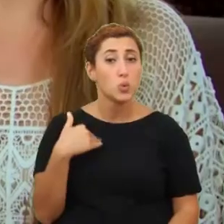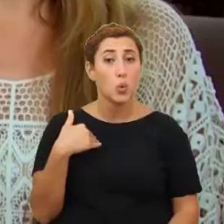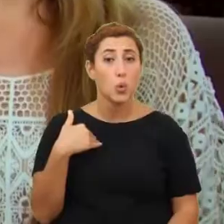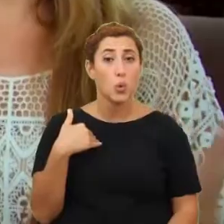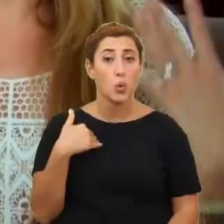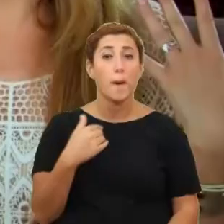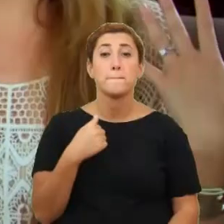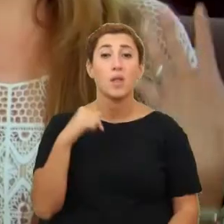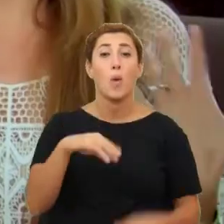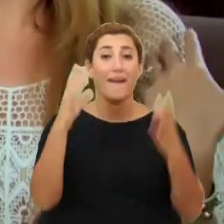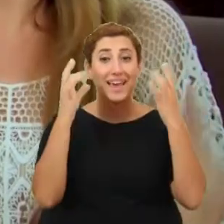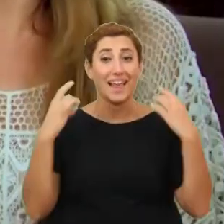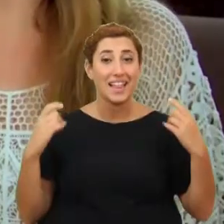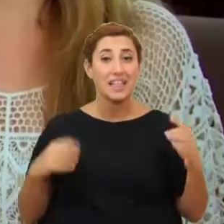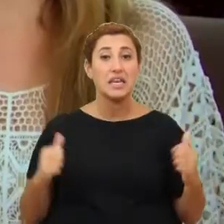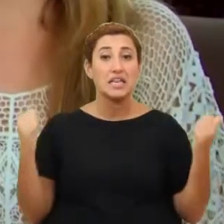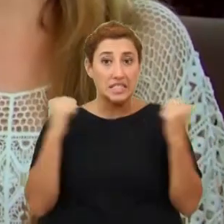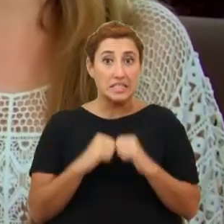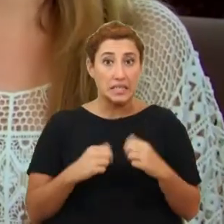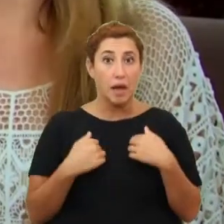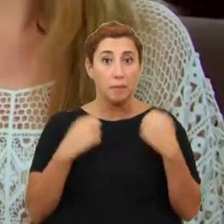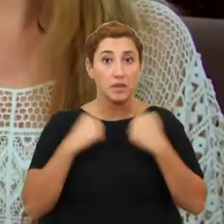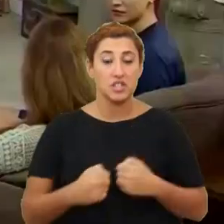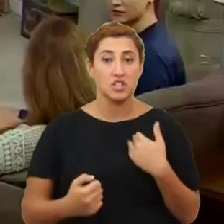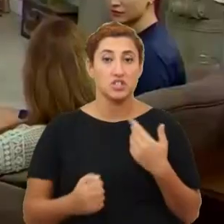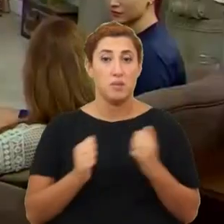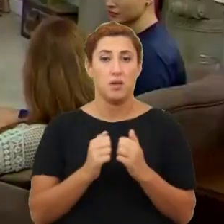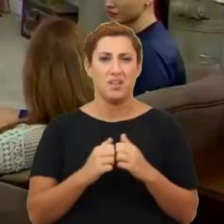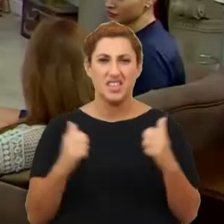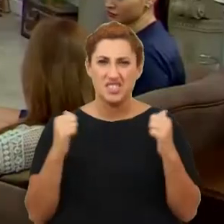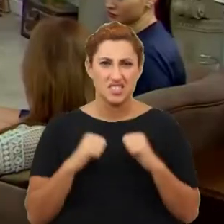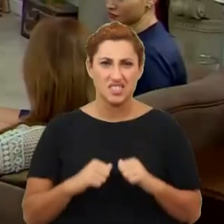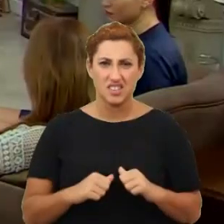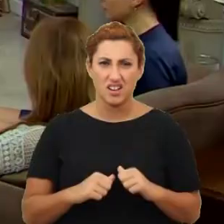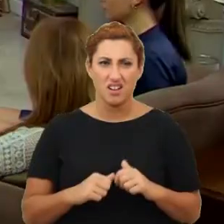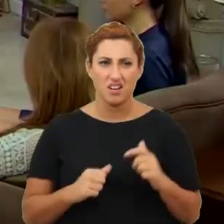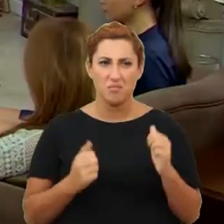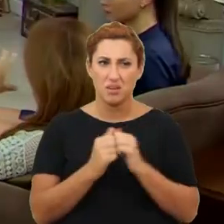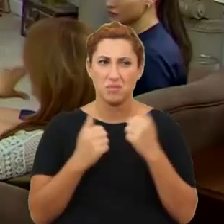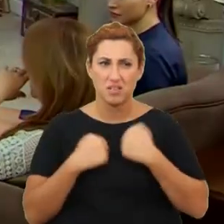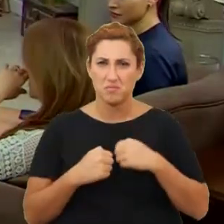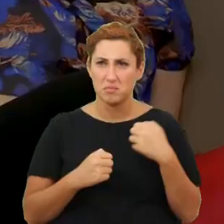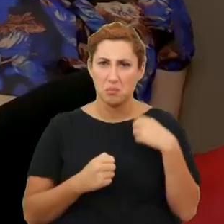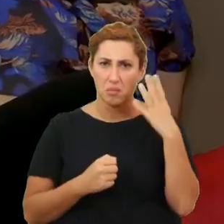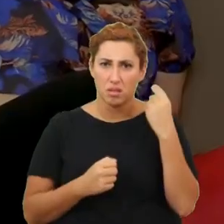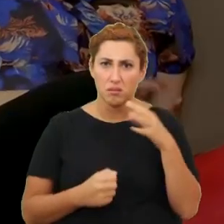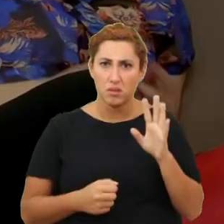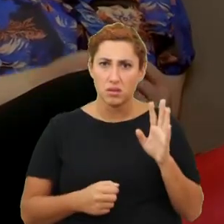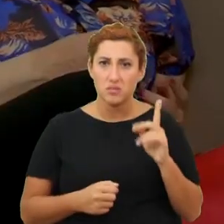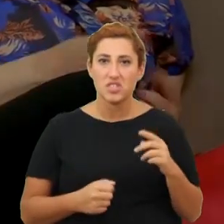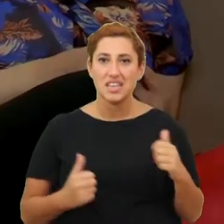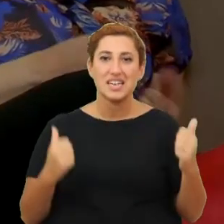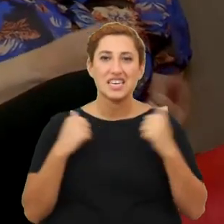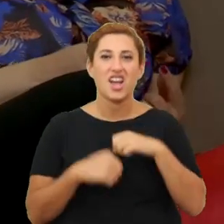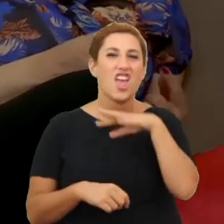yani. Ben o gelinliği hırkayla mı giyeceğim? Hırka ne alakası Serpil, anlamadım. İşte